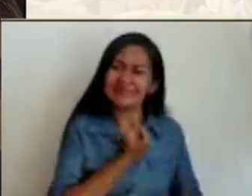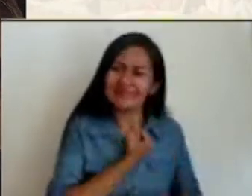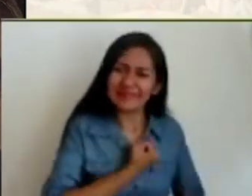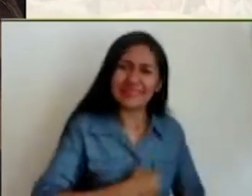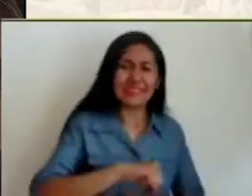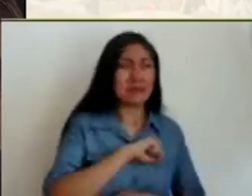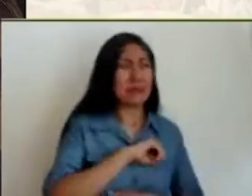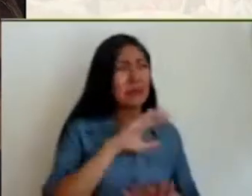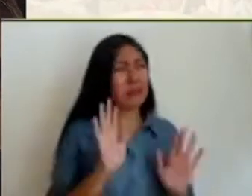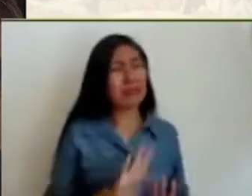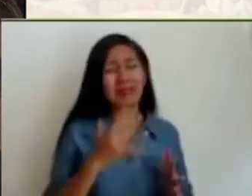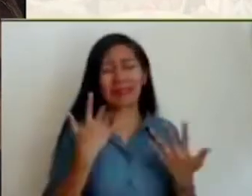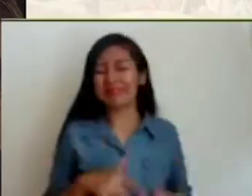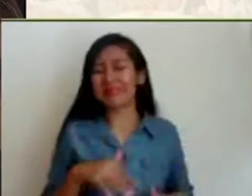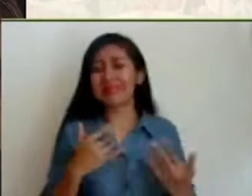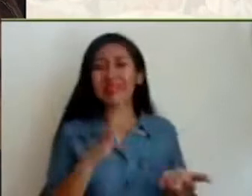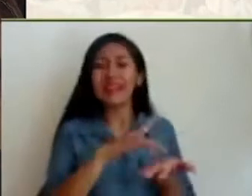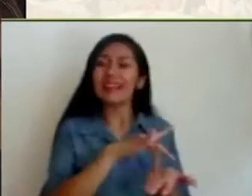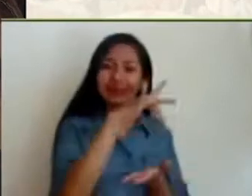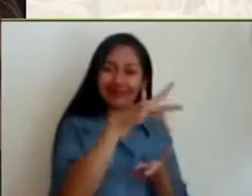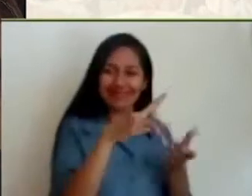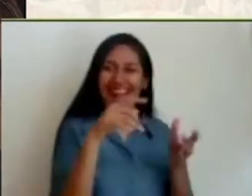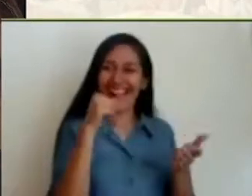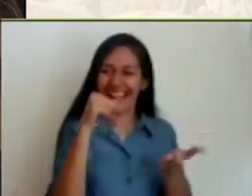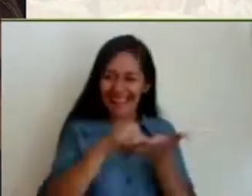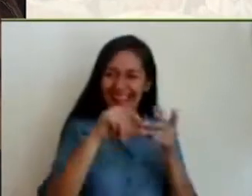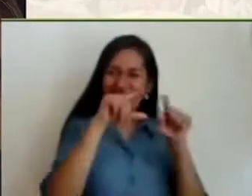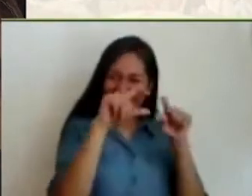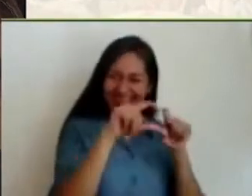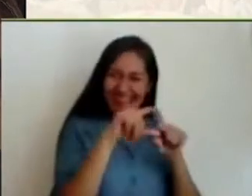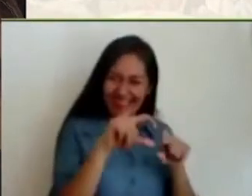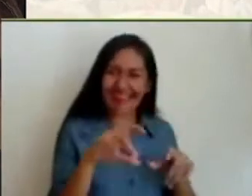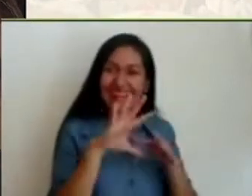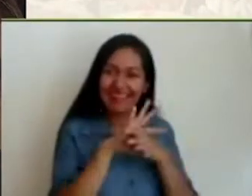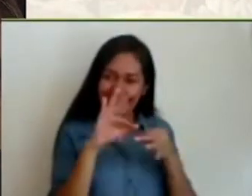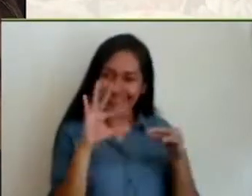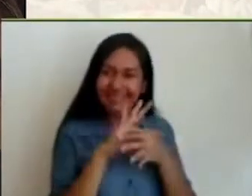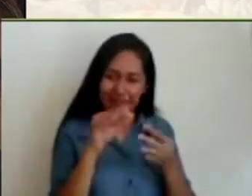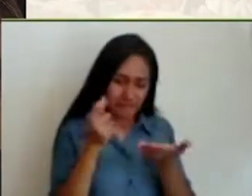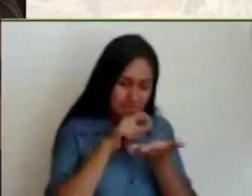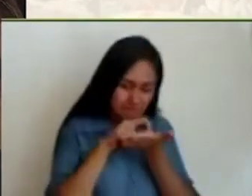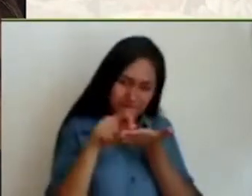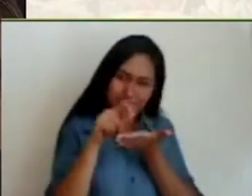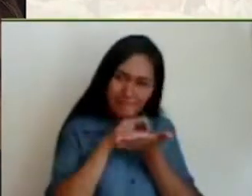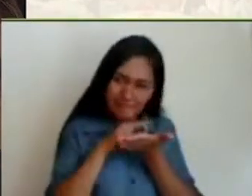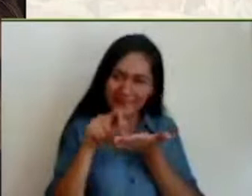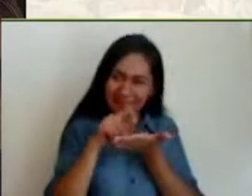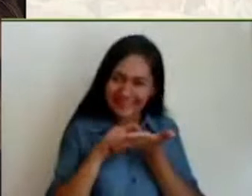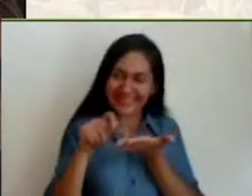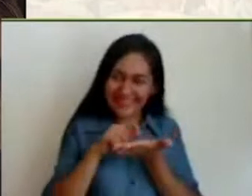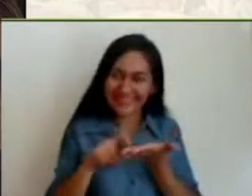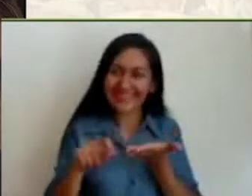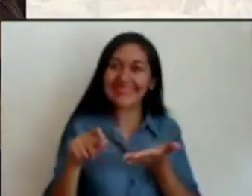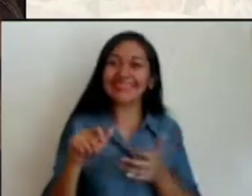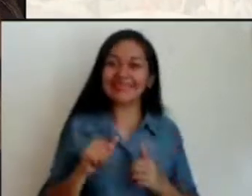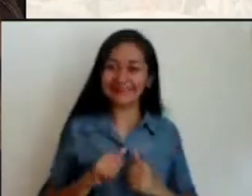E sottolineiamo che l'episodio è ancora più importante perché mostra davvero l'apertura della